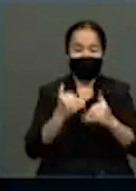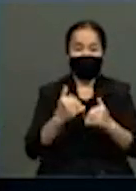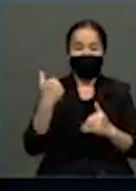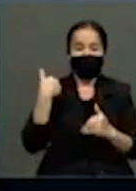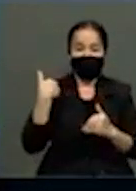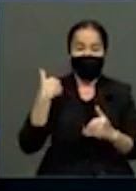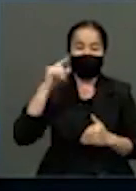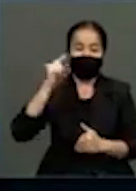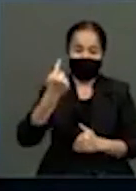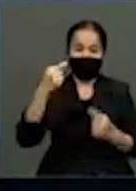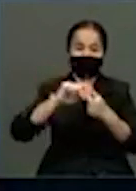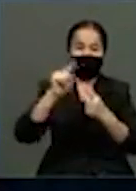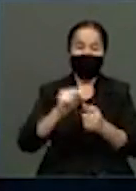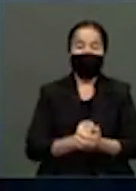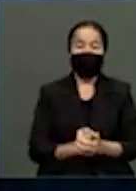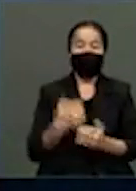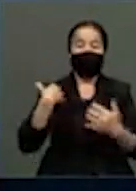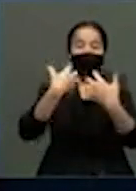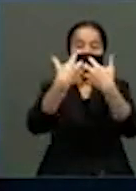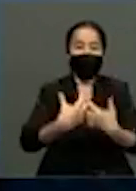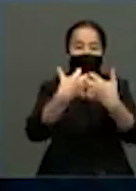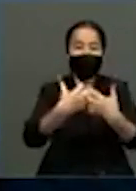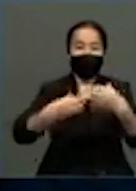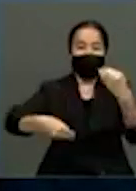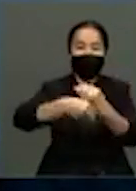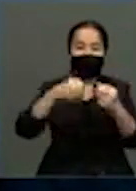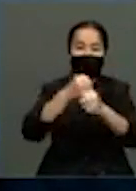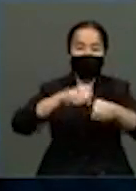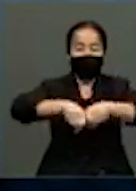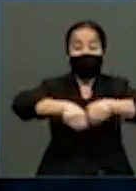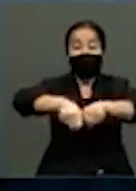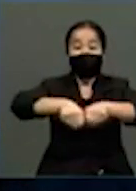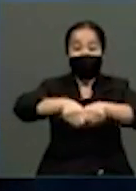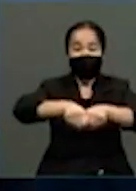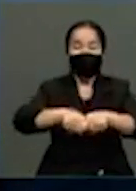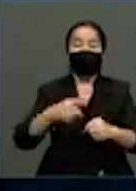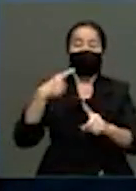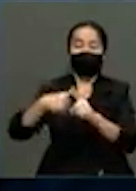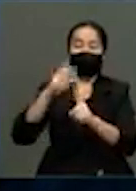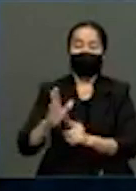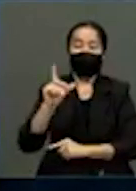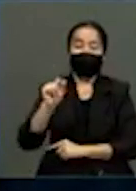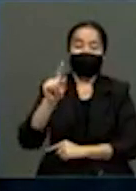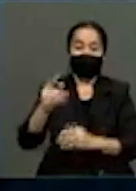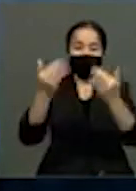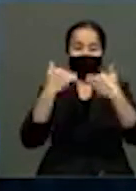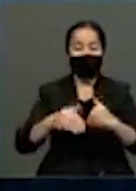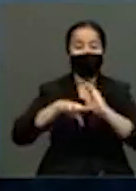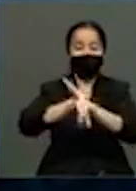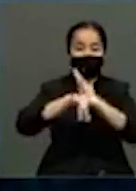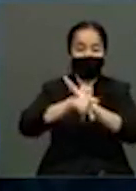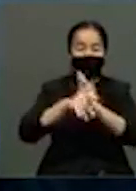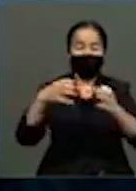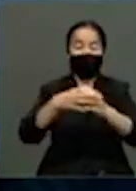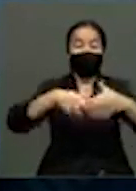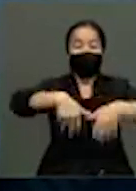คลัสเตอร์ใหม่ก็คือที่เขาย้อยเป็นโรงงานผลิตรองเท้านะครับอันนี้พบใหม่21รายชลบุรีก็เป็นชุมชน